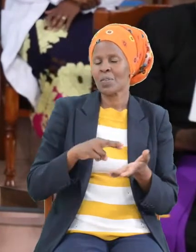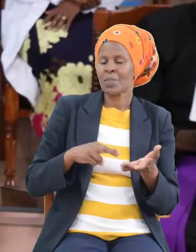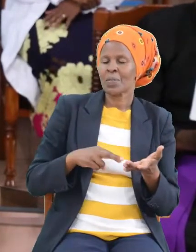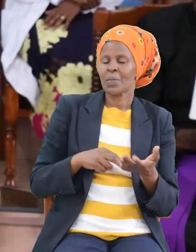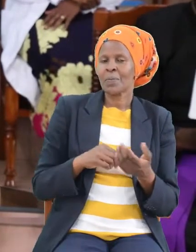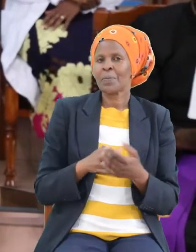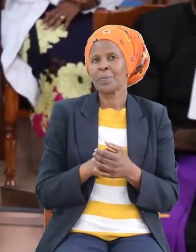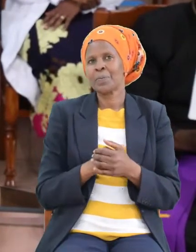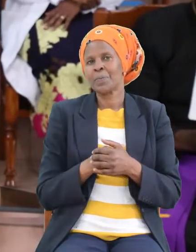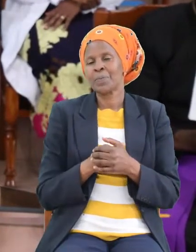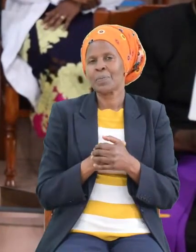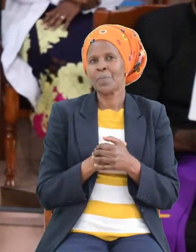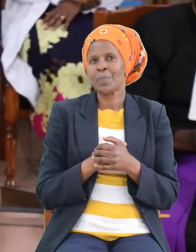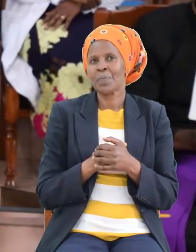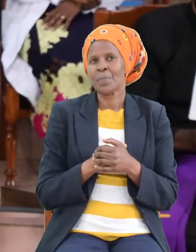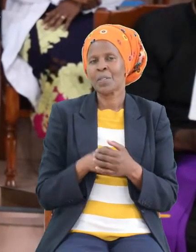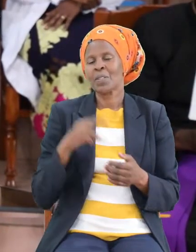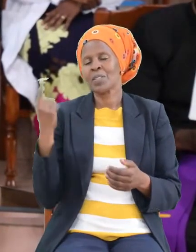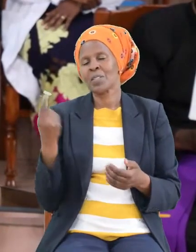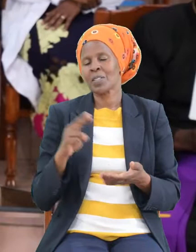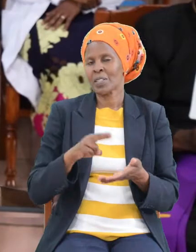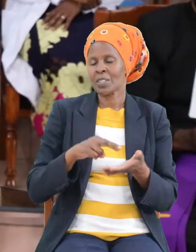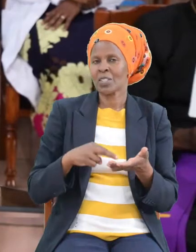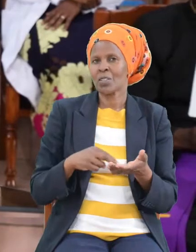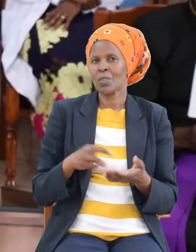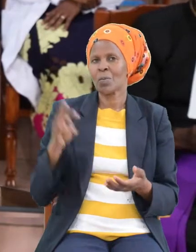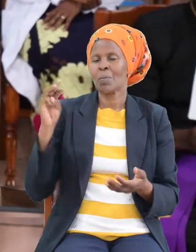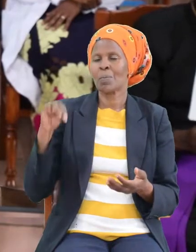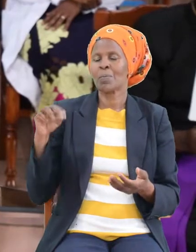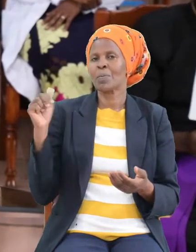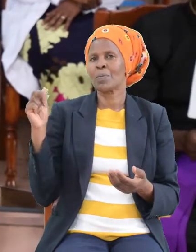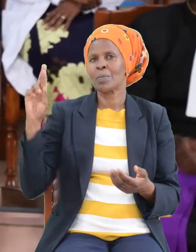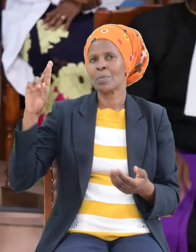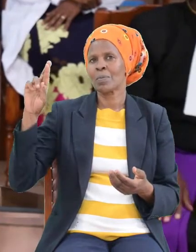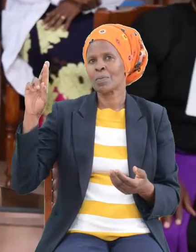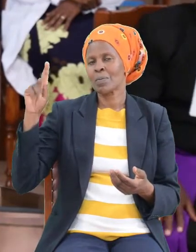Severi. Somo la pili datoka Marko